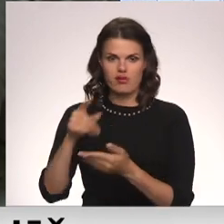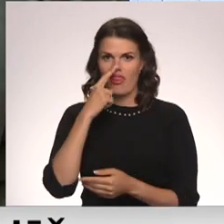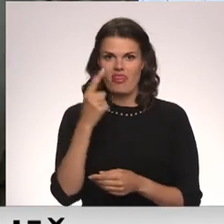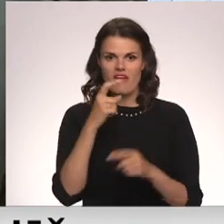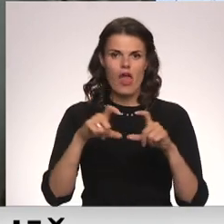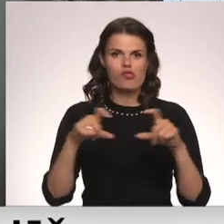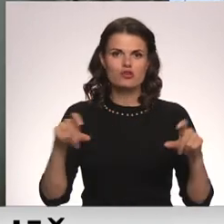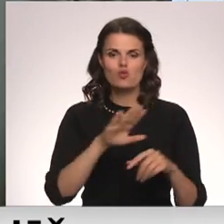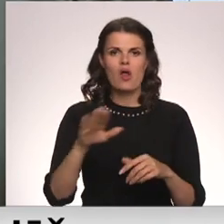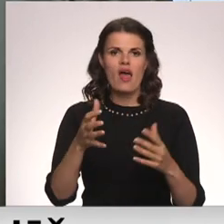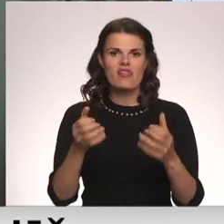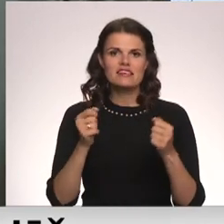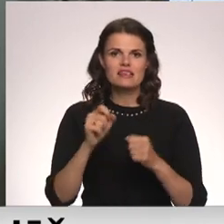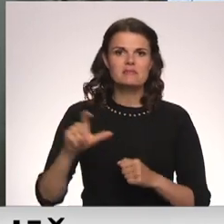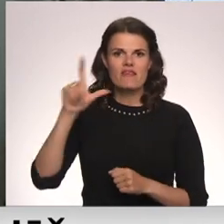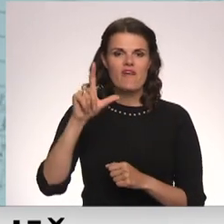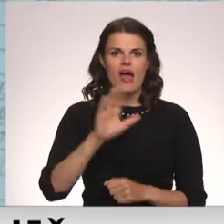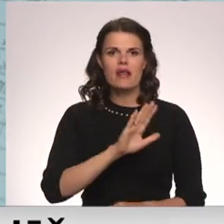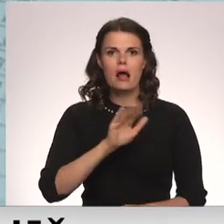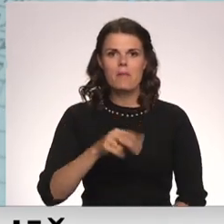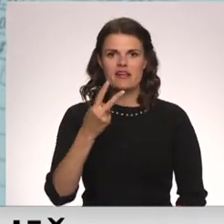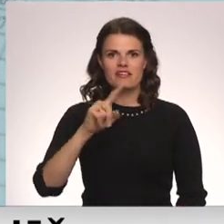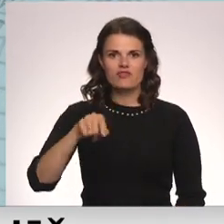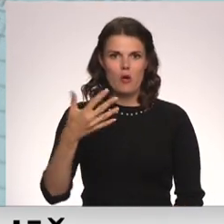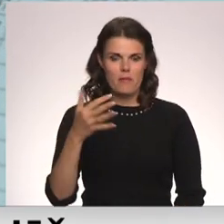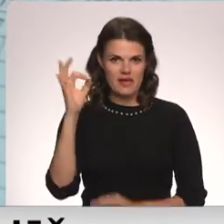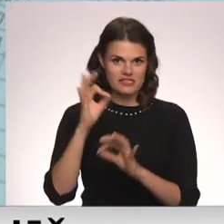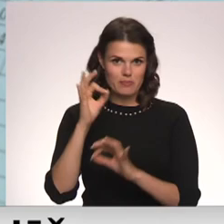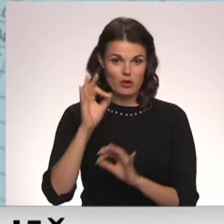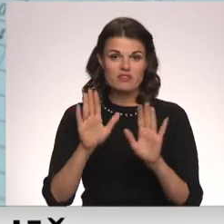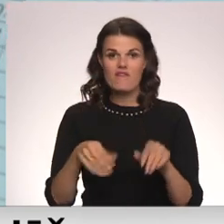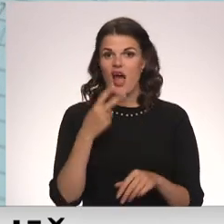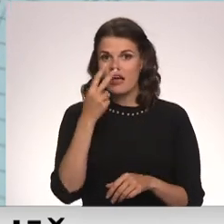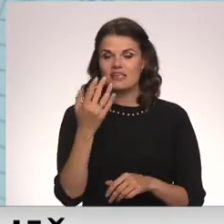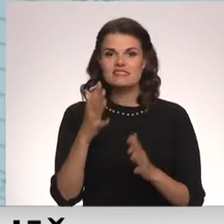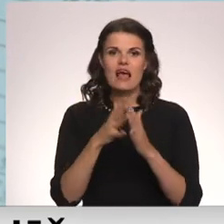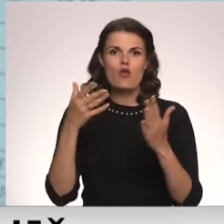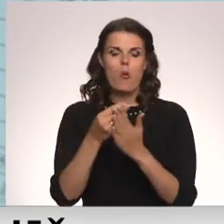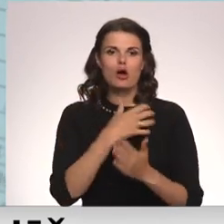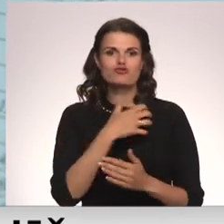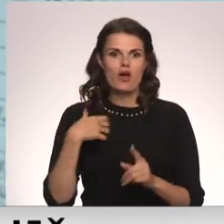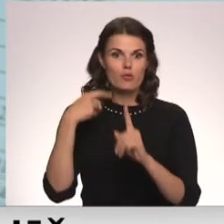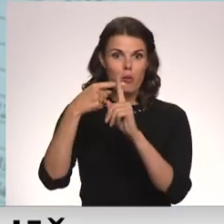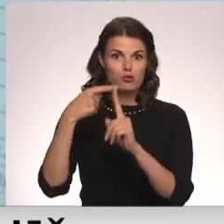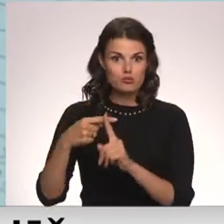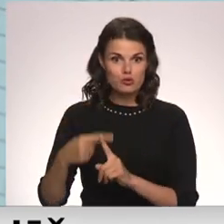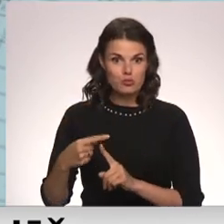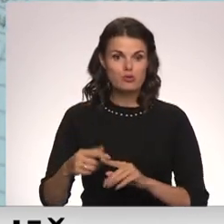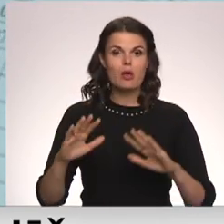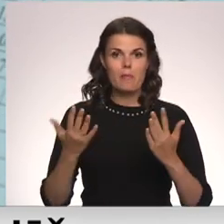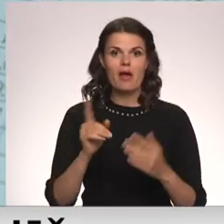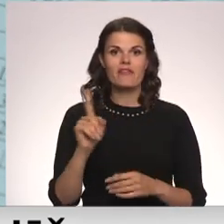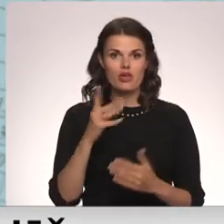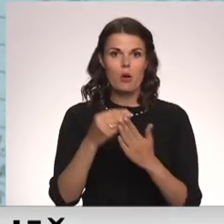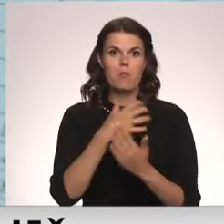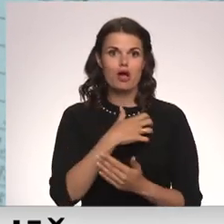vairāk par 2,5%. Varam redzēt, cik daudzām pašvaldībām tā tad ir par plus zīmi, bet ir pašvaldības, kam ir mīnus